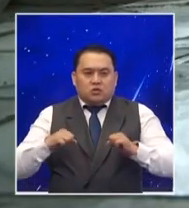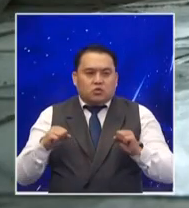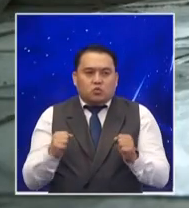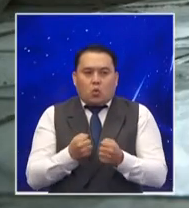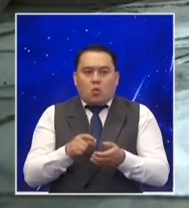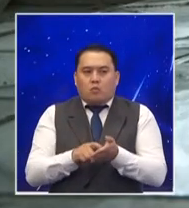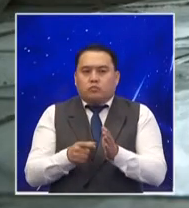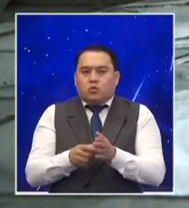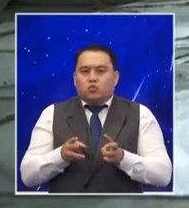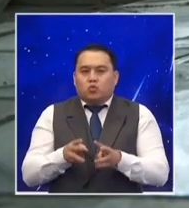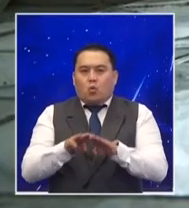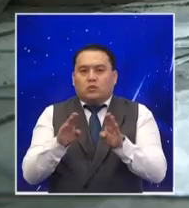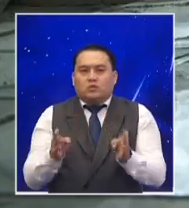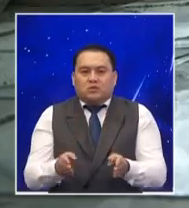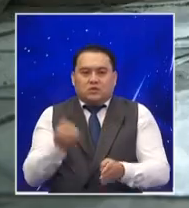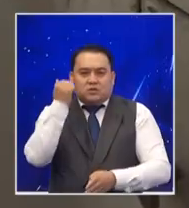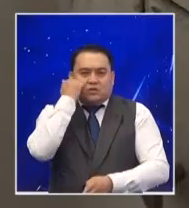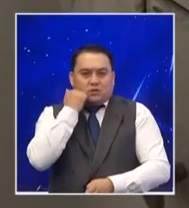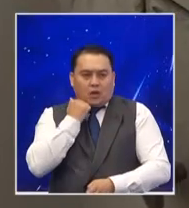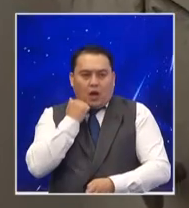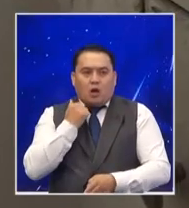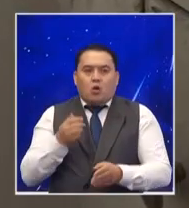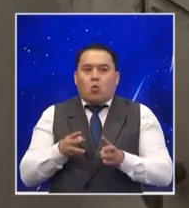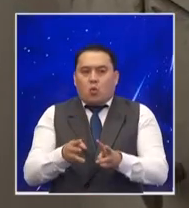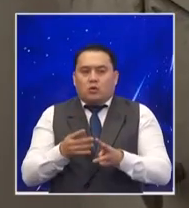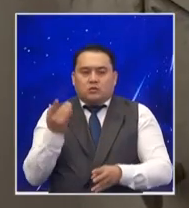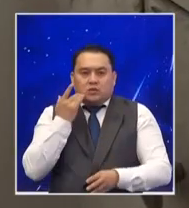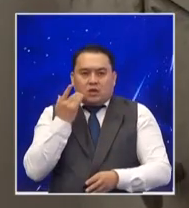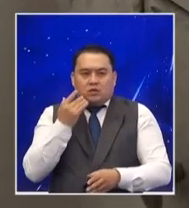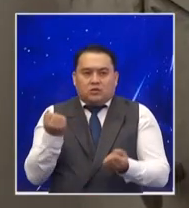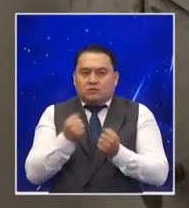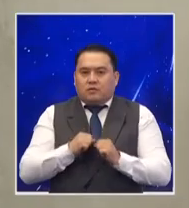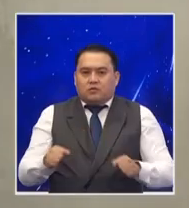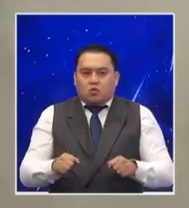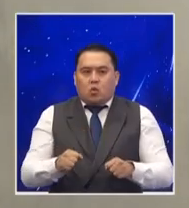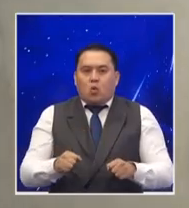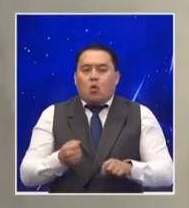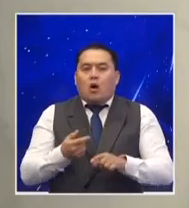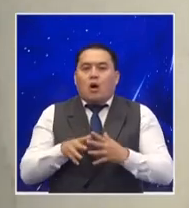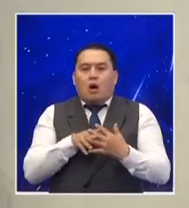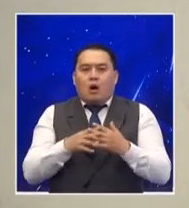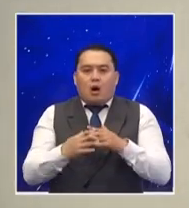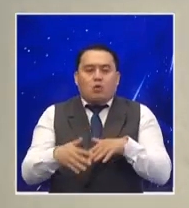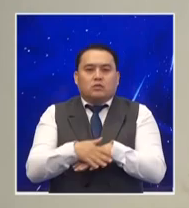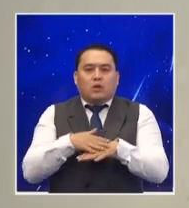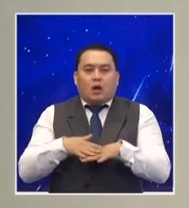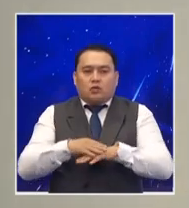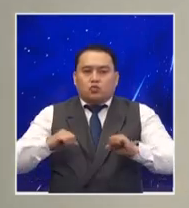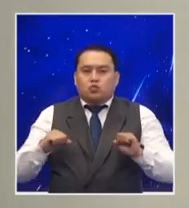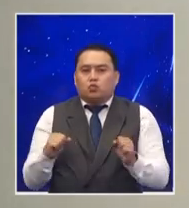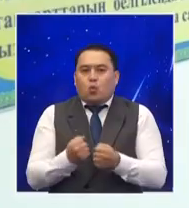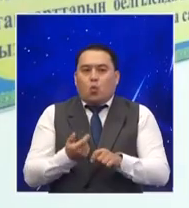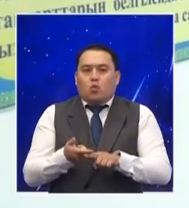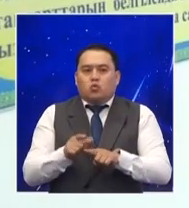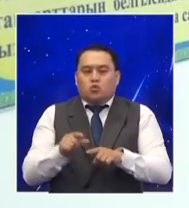сыныпта осындай пеш орнатылған. Ескі мектеп болғандықтан жаққан от сыныпты жылытуға жетпейді. Әйтсе де ауыл балалары азынаған суықта